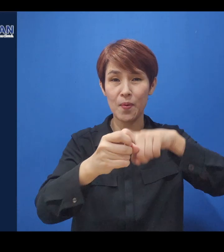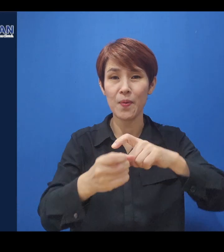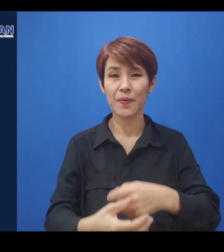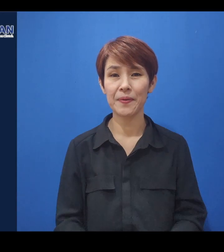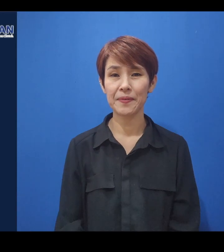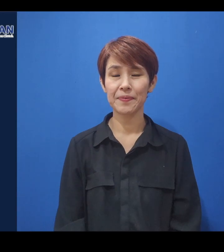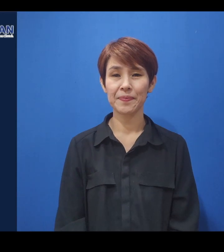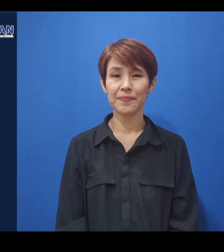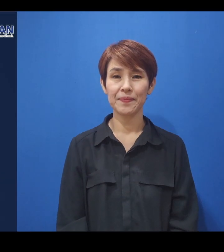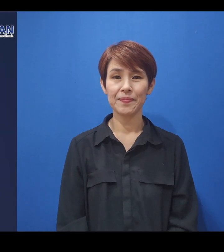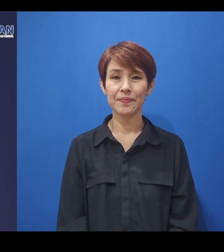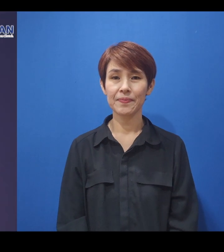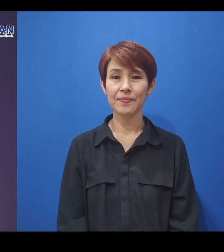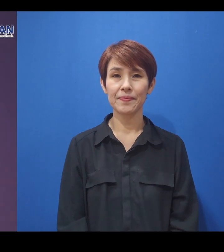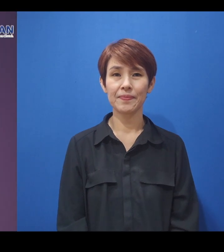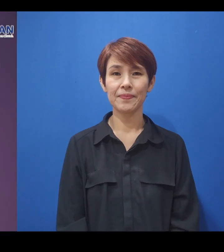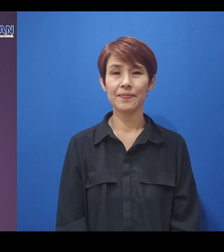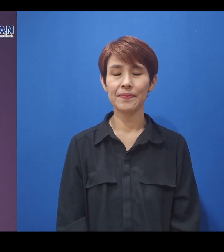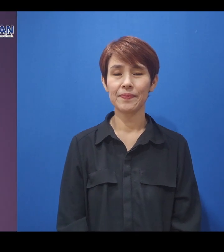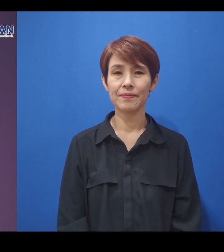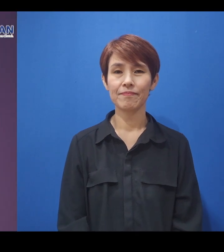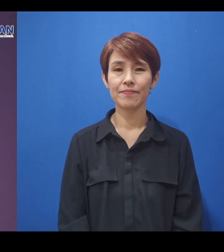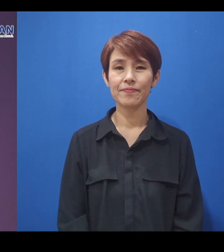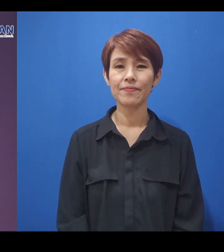하심이라 하였더라.